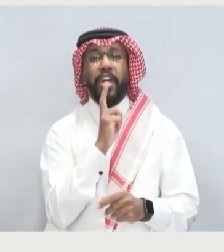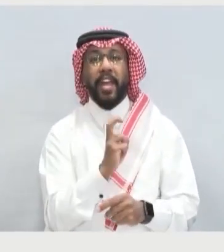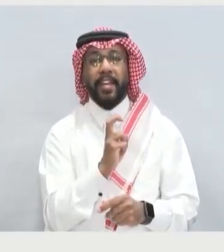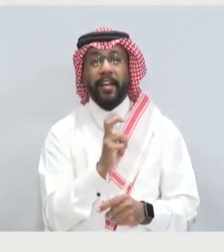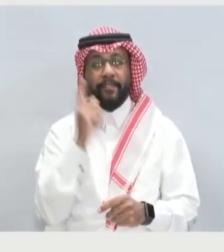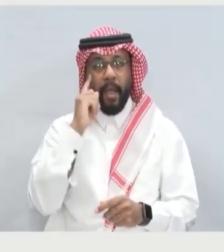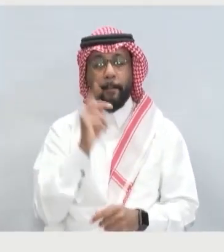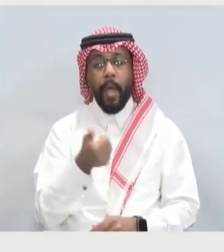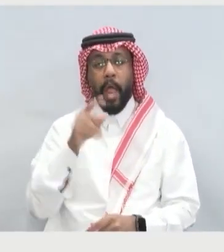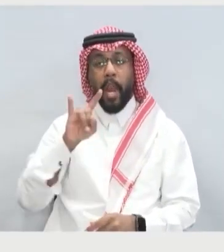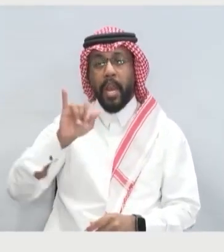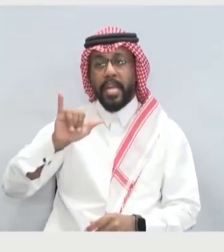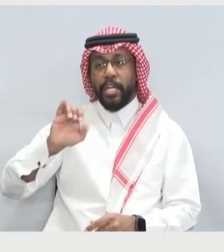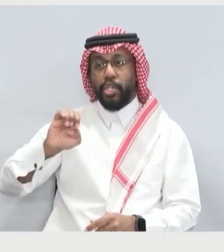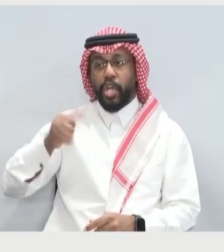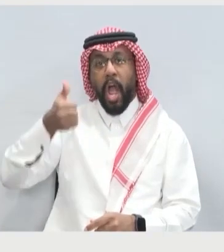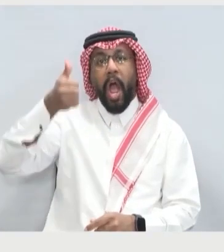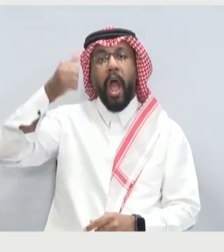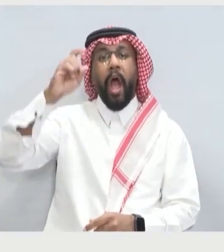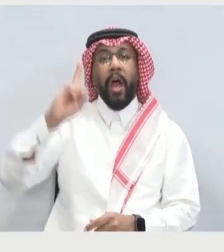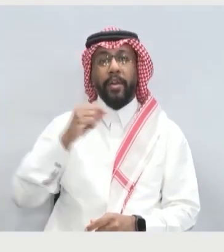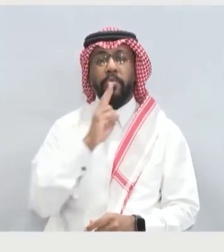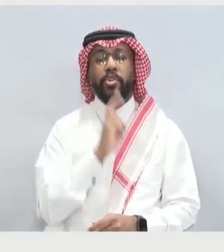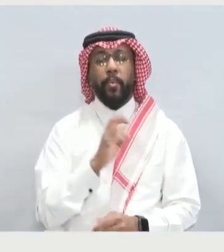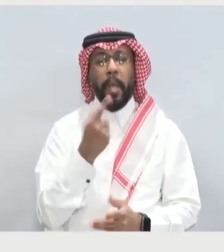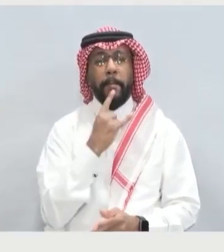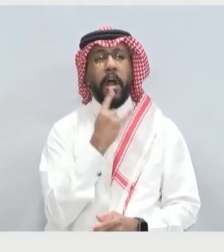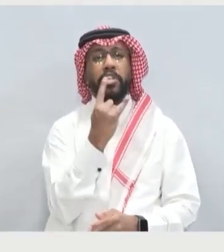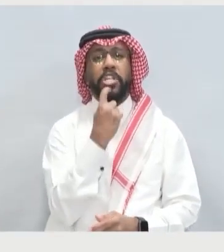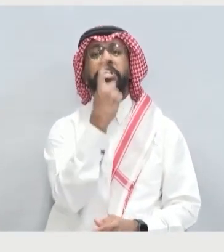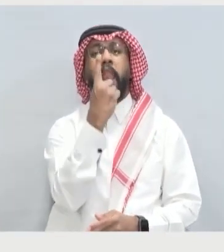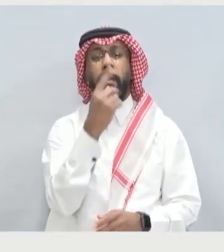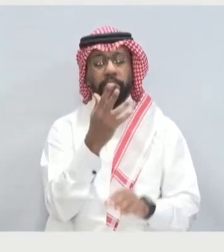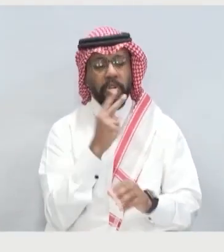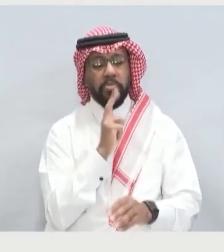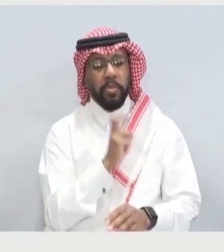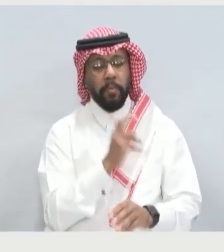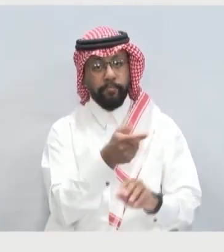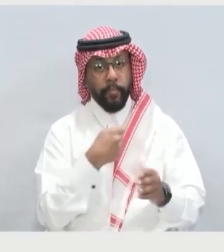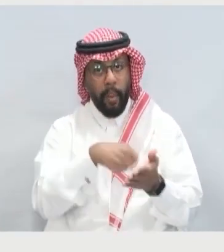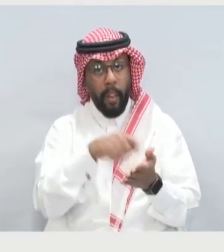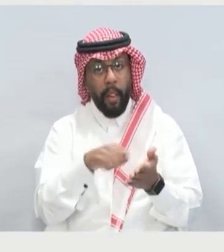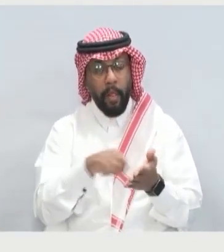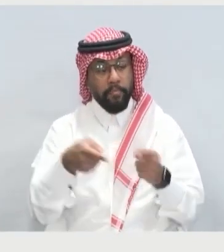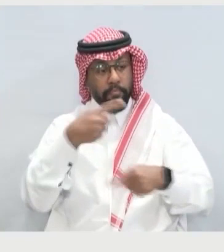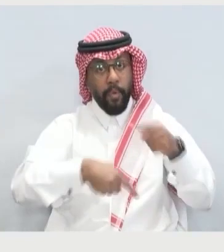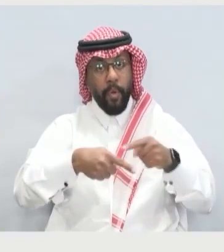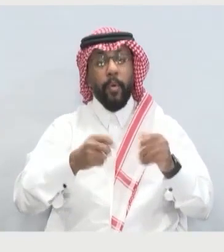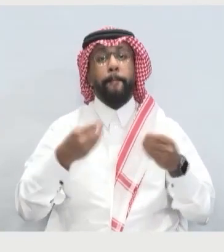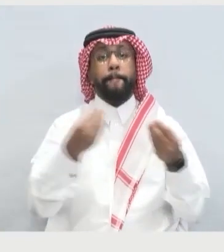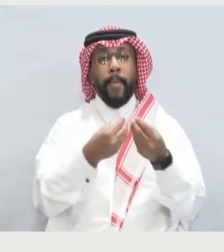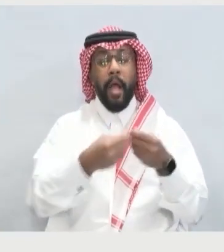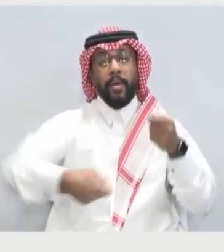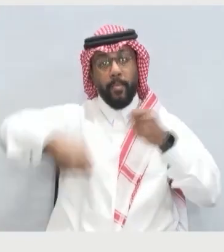طويله قد مثلا تتجاوز سنوات ع سنوات او اكثر وهذا ما يشار اليه بالتاجير وفي هذه الحاله جميعها تستخدم في الاصول